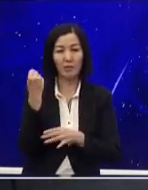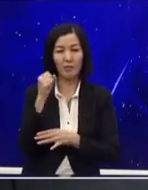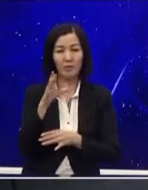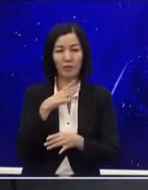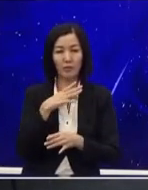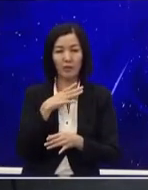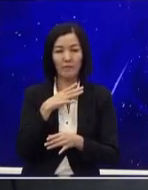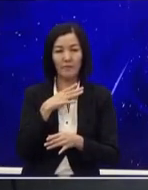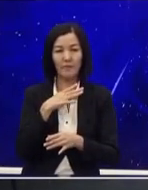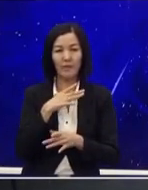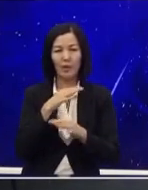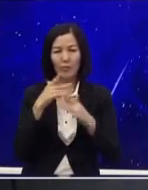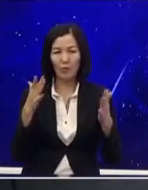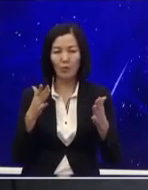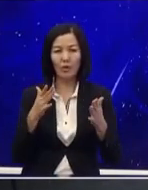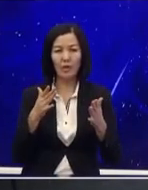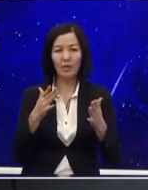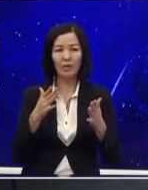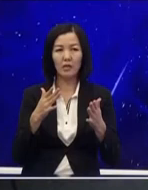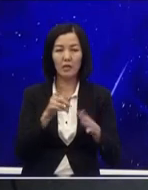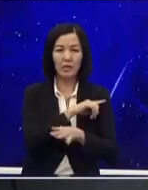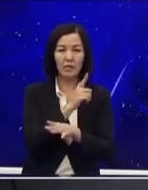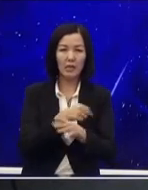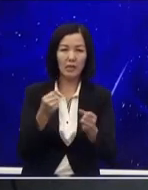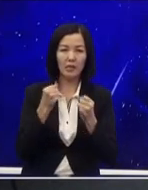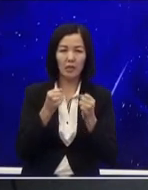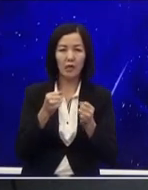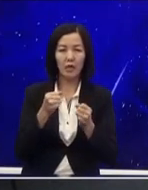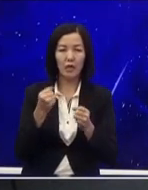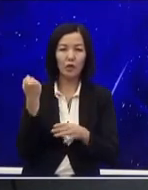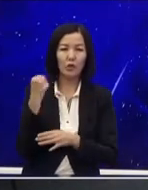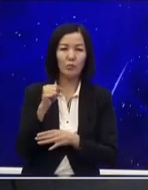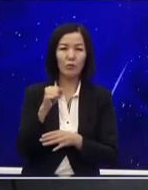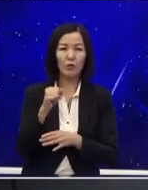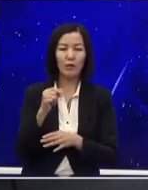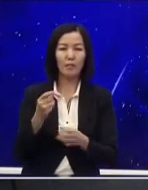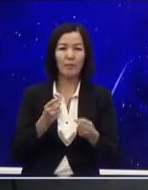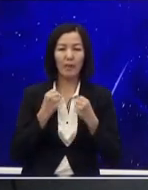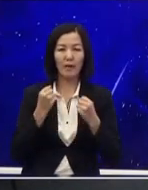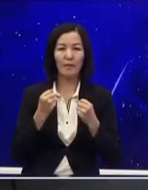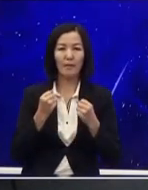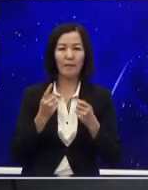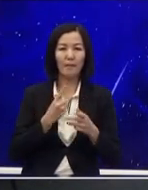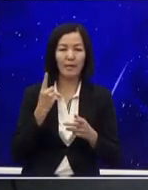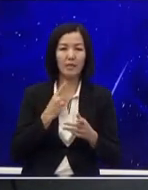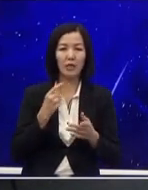Ну и тоже много именитых ребят, чемпионов Казахстана, мастера спорта международного класса.